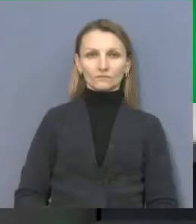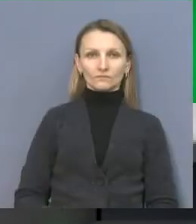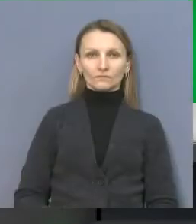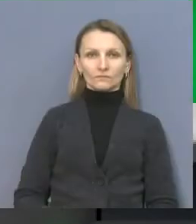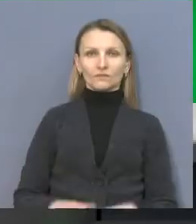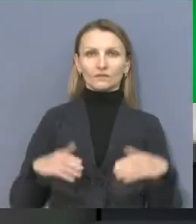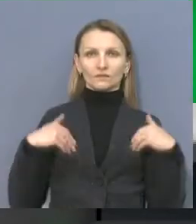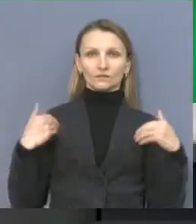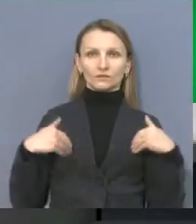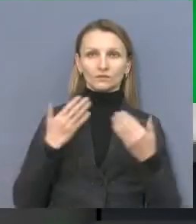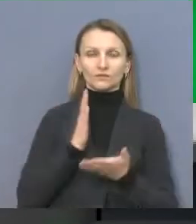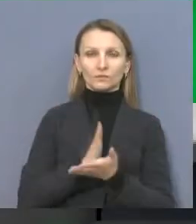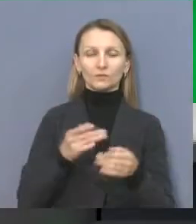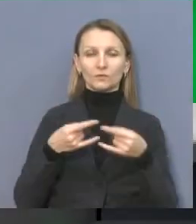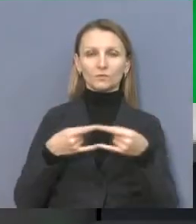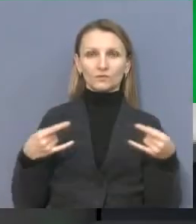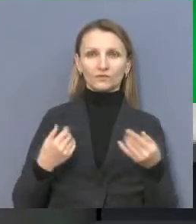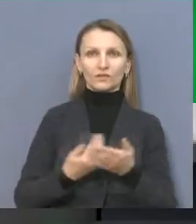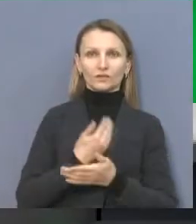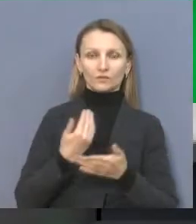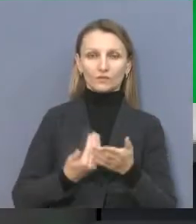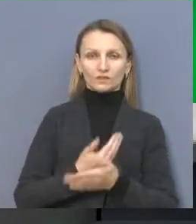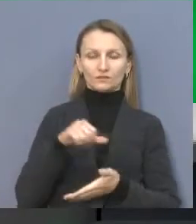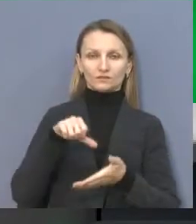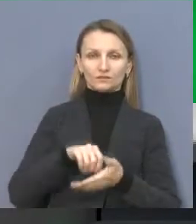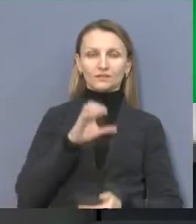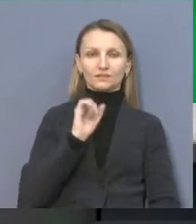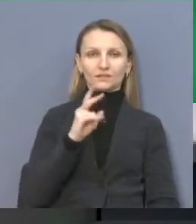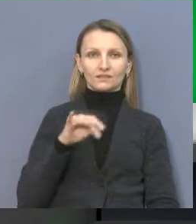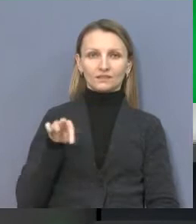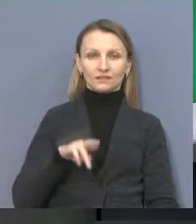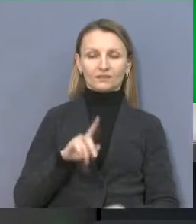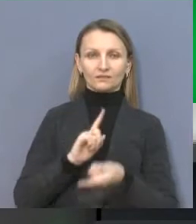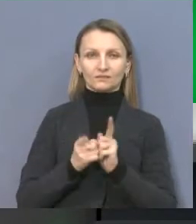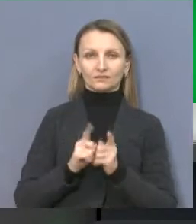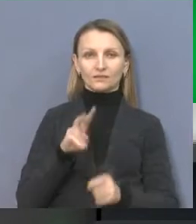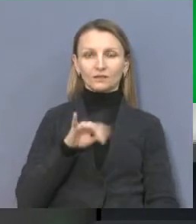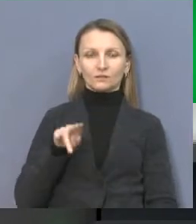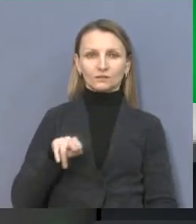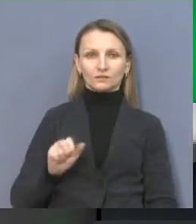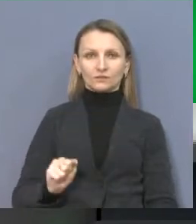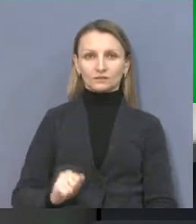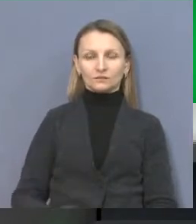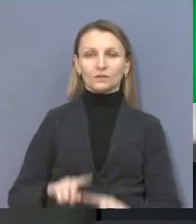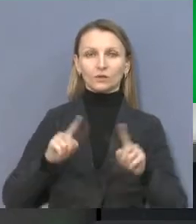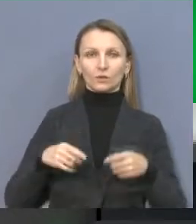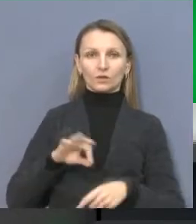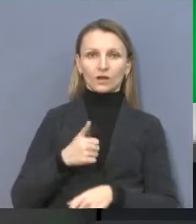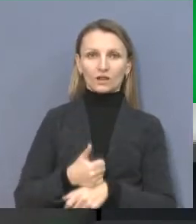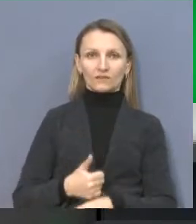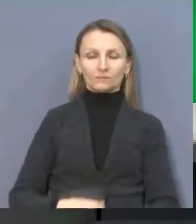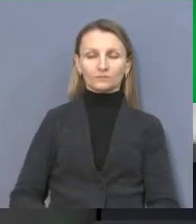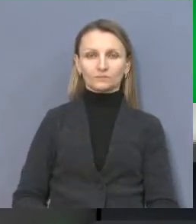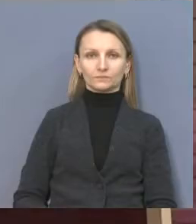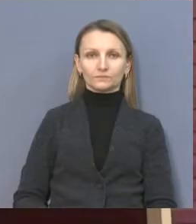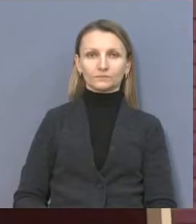здравствуйте в прямом эфире информационная служба к общей аппарат студий санёк уже сорвал сурдоперевод людмилы и зотовой и коротко о